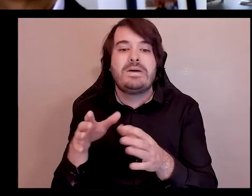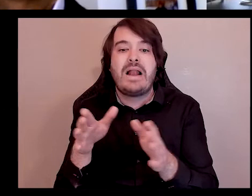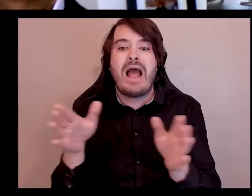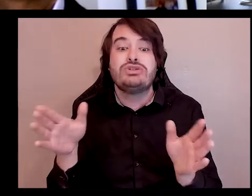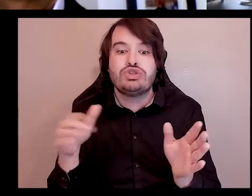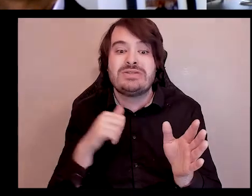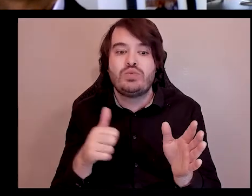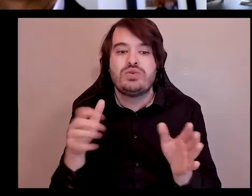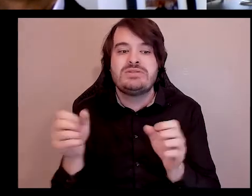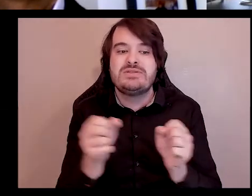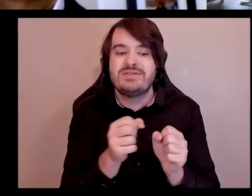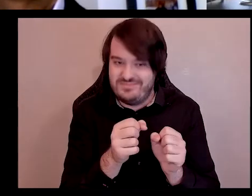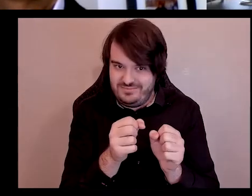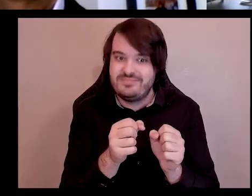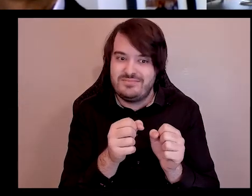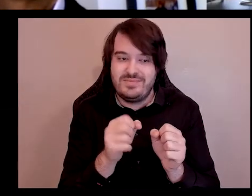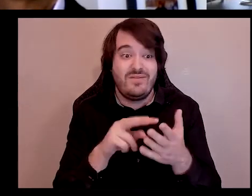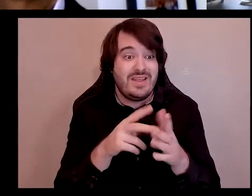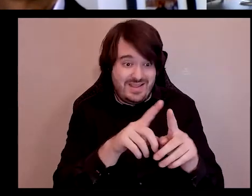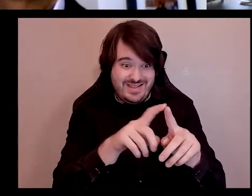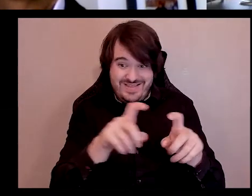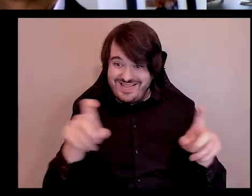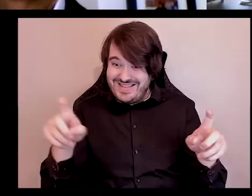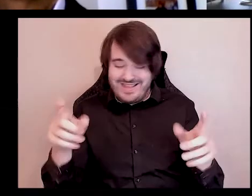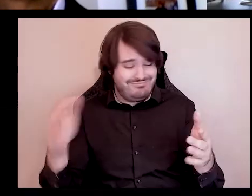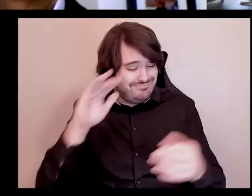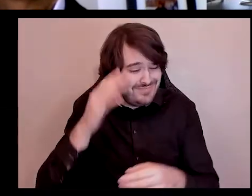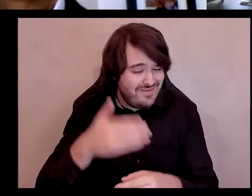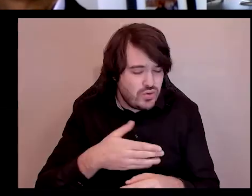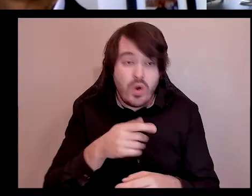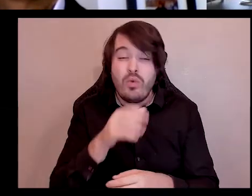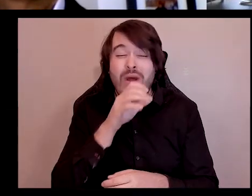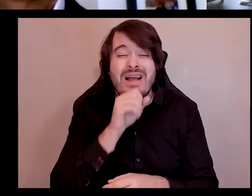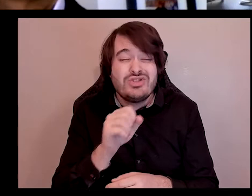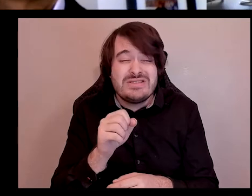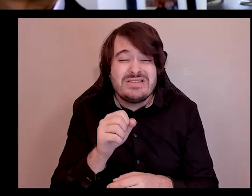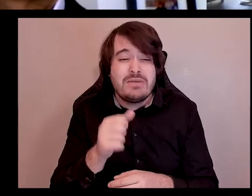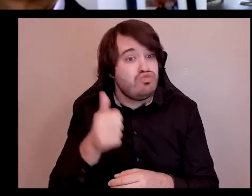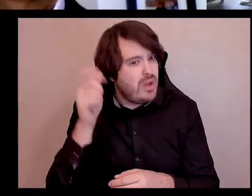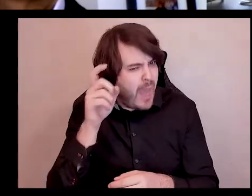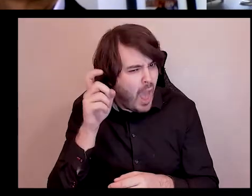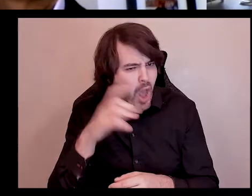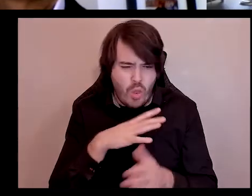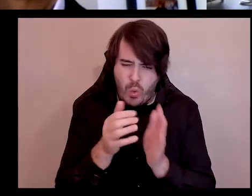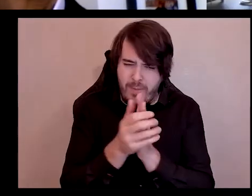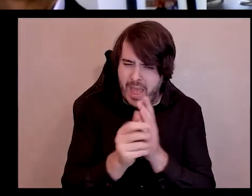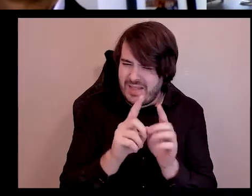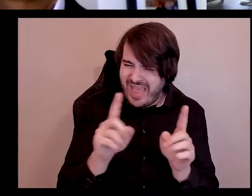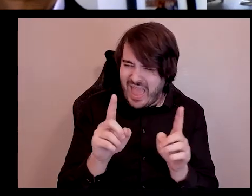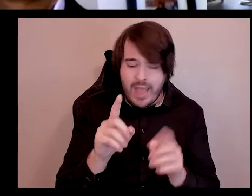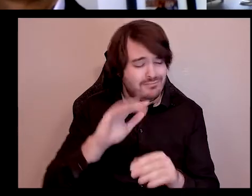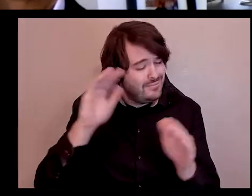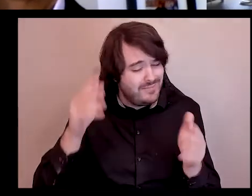de pénurie d'emploi, en plein emploi. Et donc, les employeurs cherchent différents types de bassins, ils essayent d'élargir les